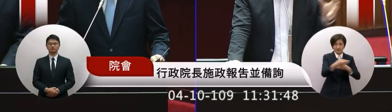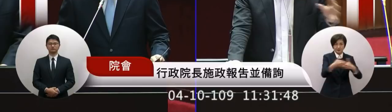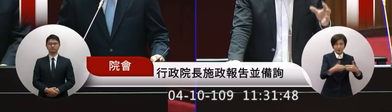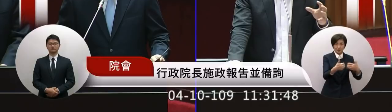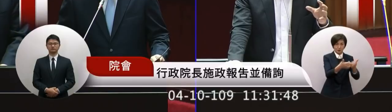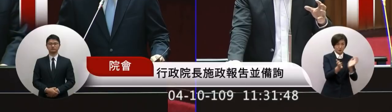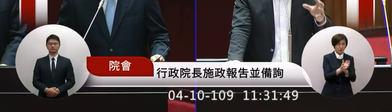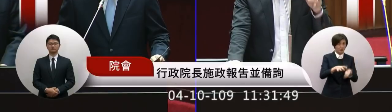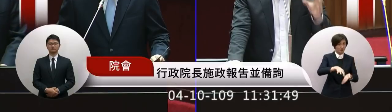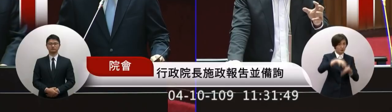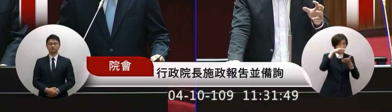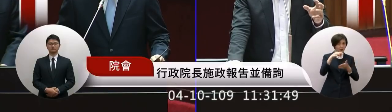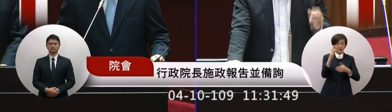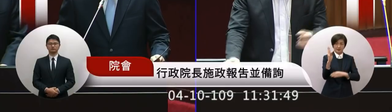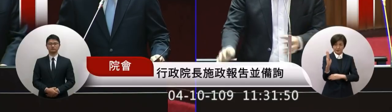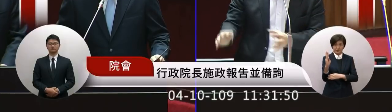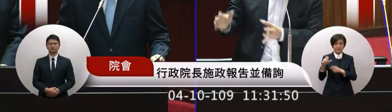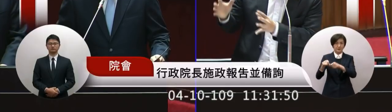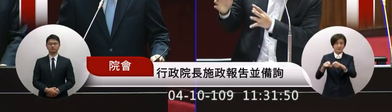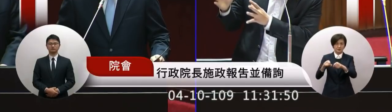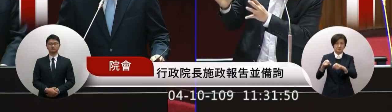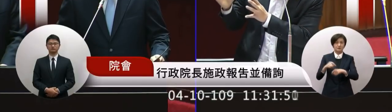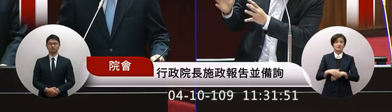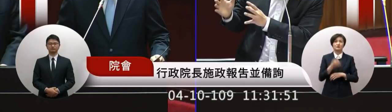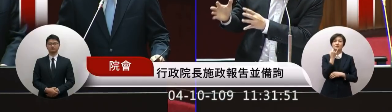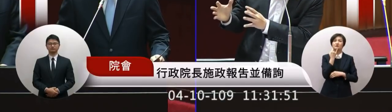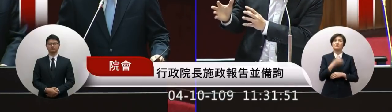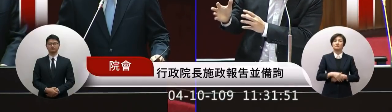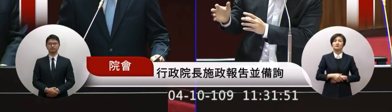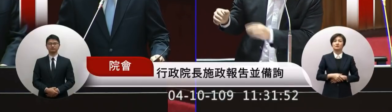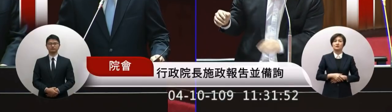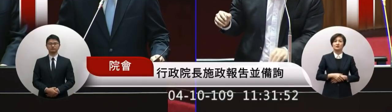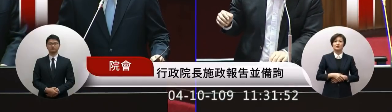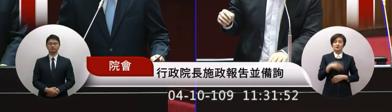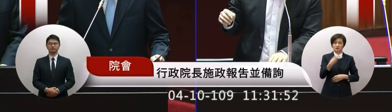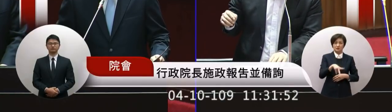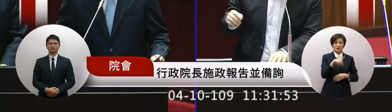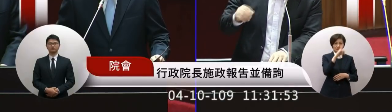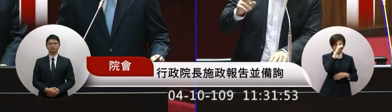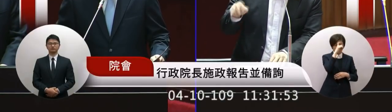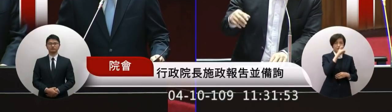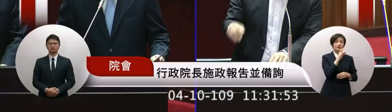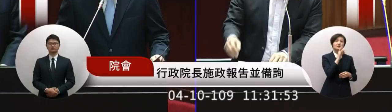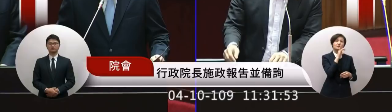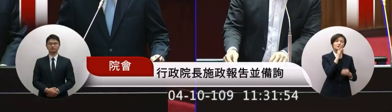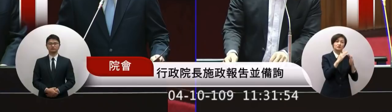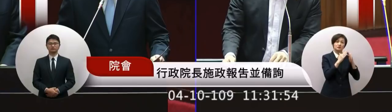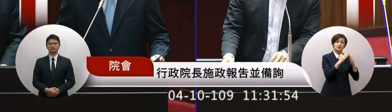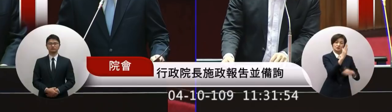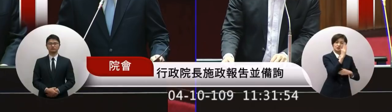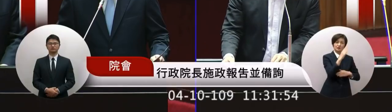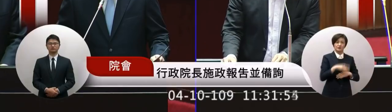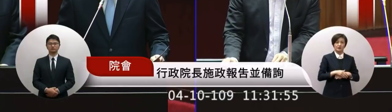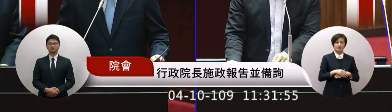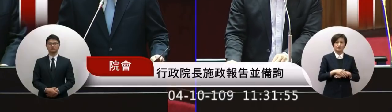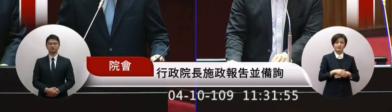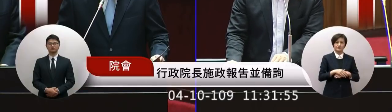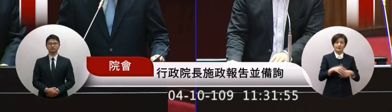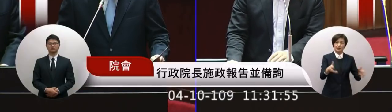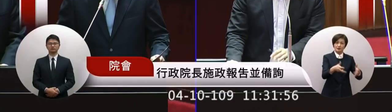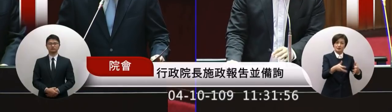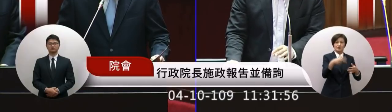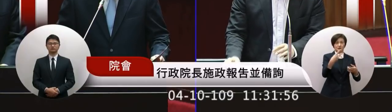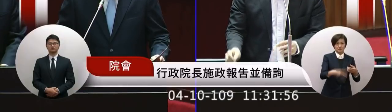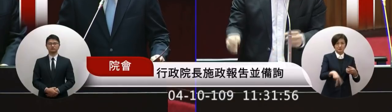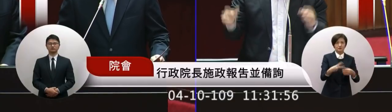来提出一个米案。吼啊，即个嘛希望讲台中市府这边透过场站开发以及增加自偿率的